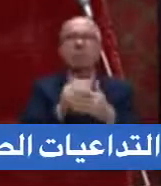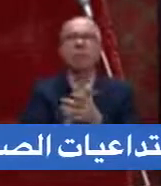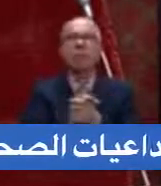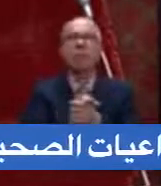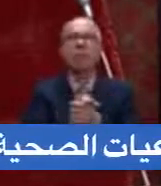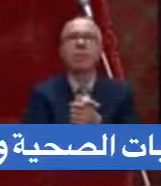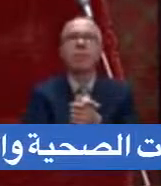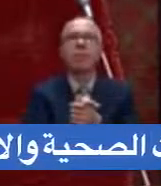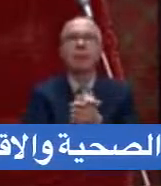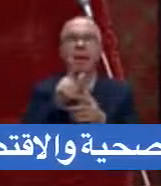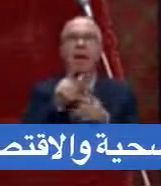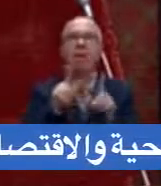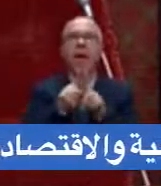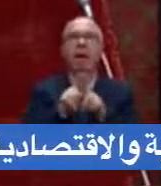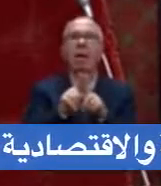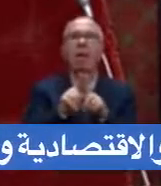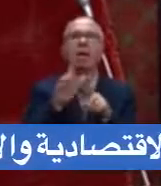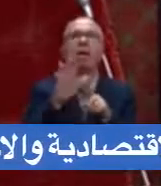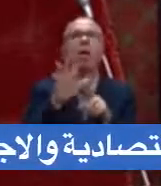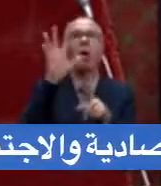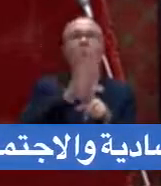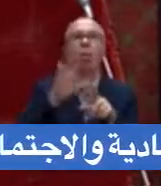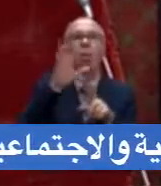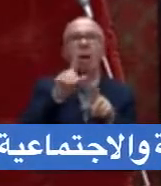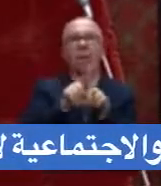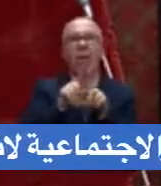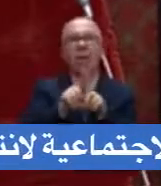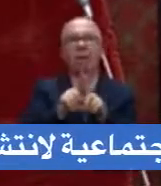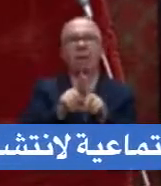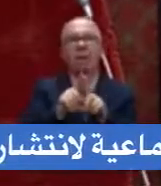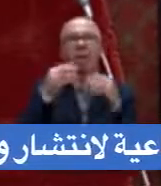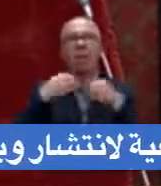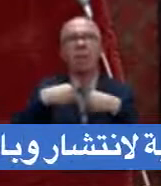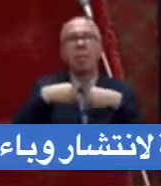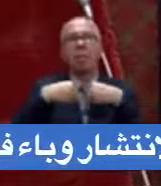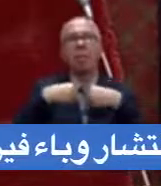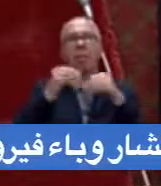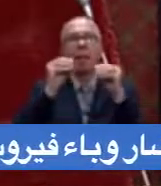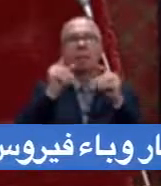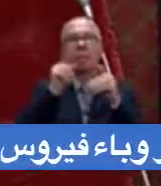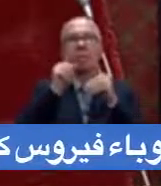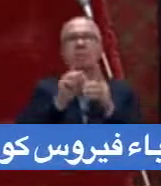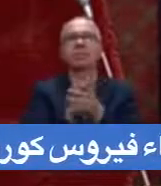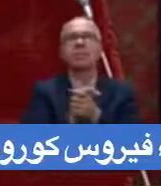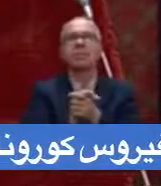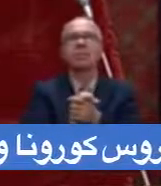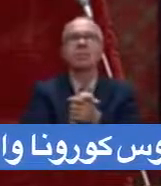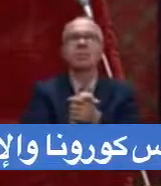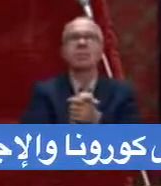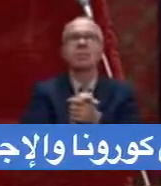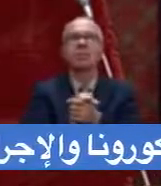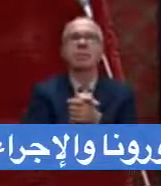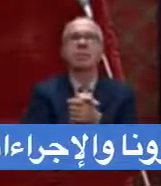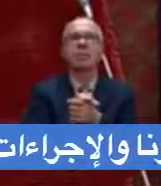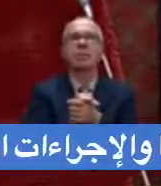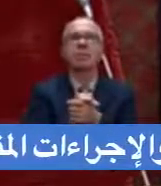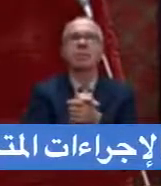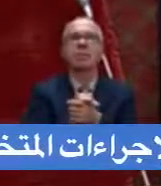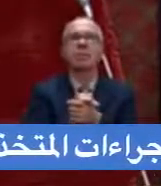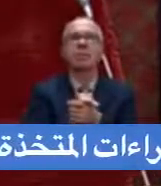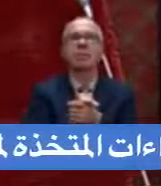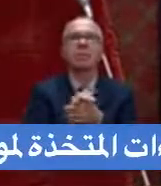التمويلات الخارجيه. اولا هذا التمويل الخارجي اللي دار، واللي هو استعمال ديال خط